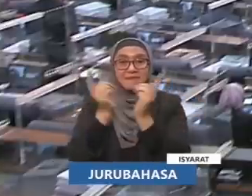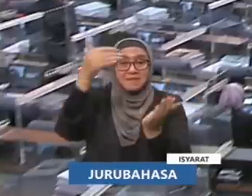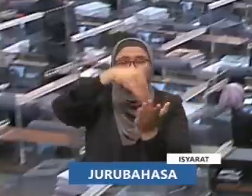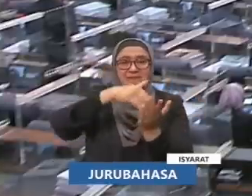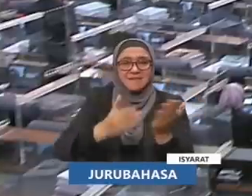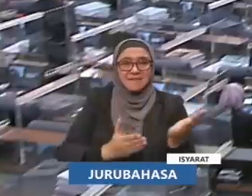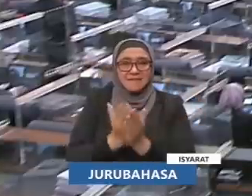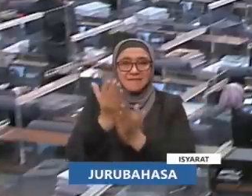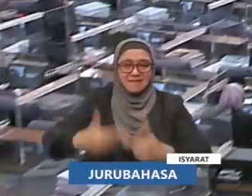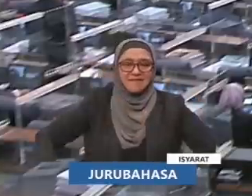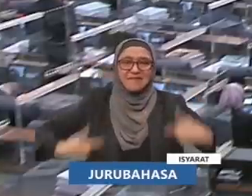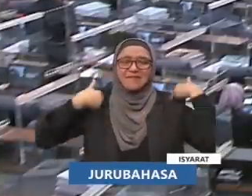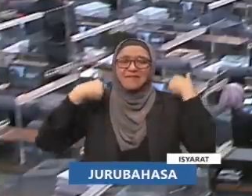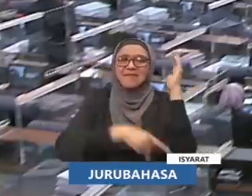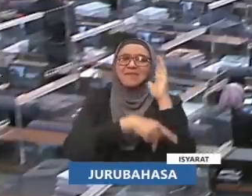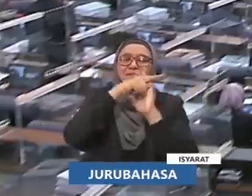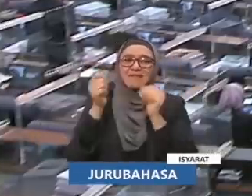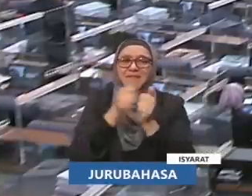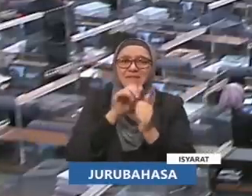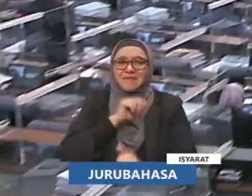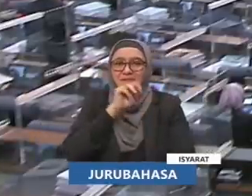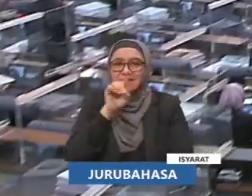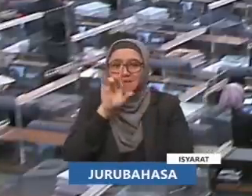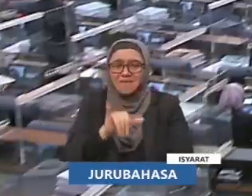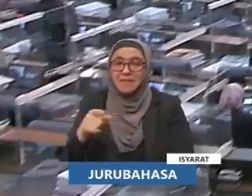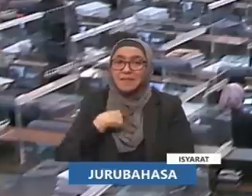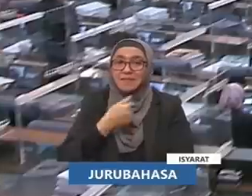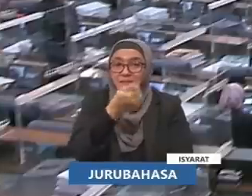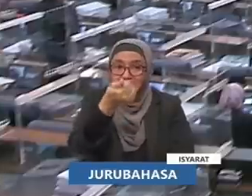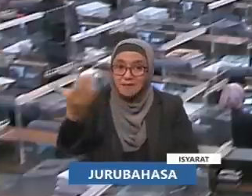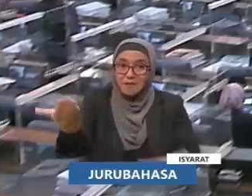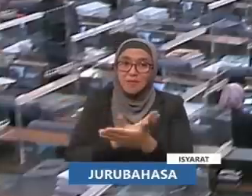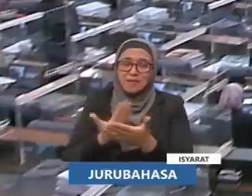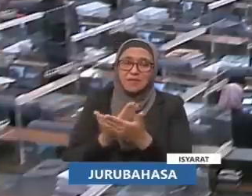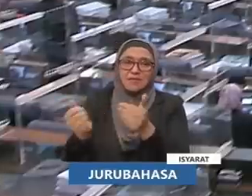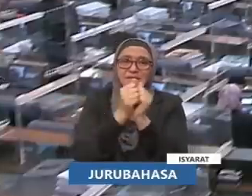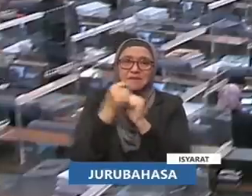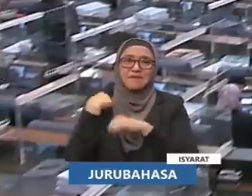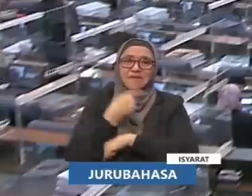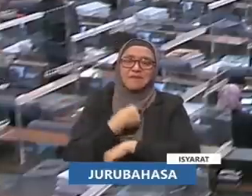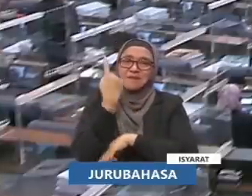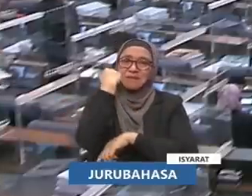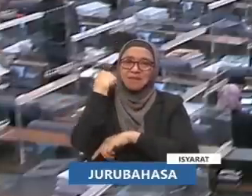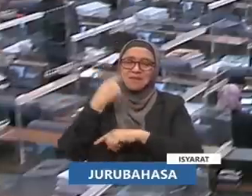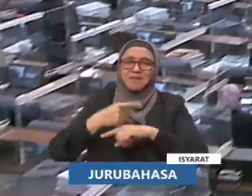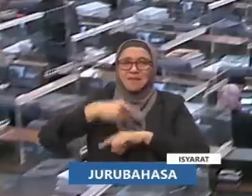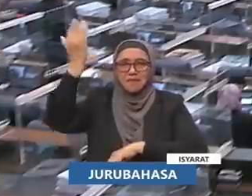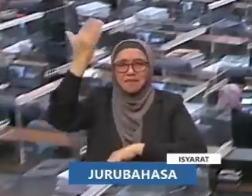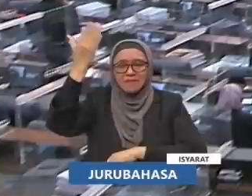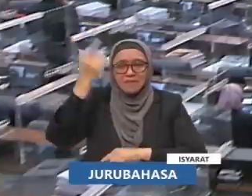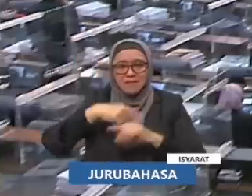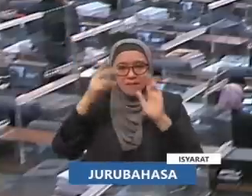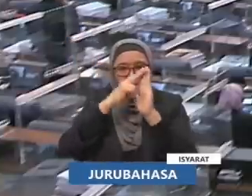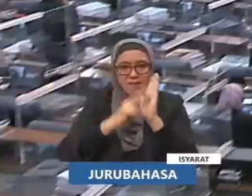peluang perniagaan? Dulu pernah saya suarakan, iaitu you must bring new projects